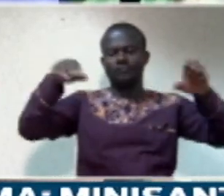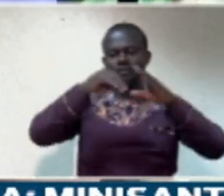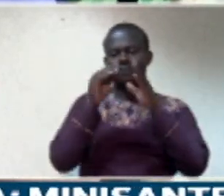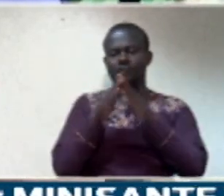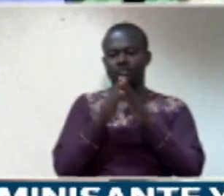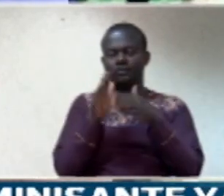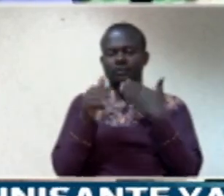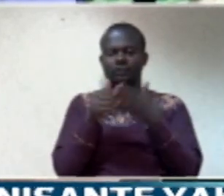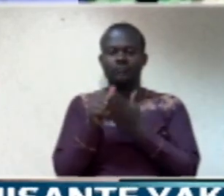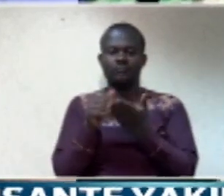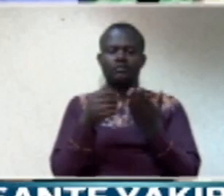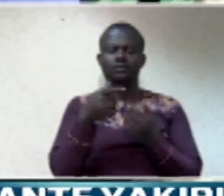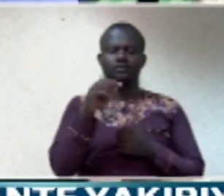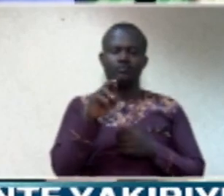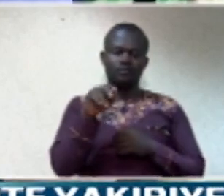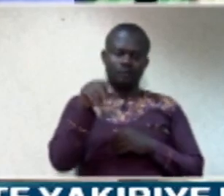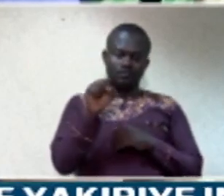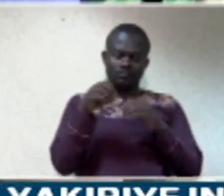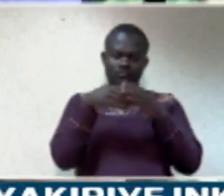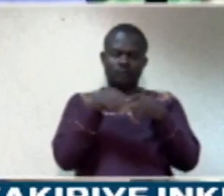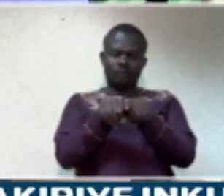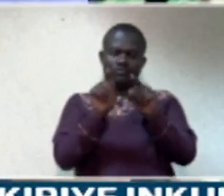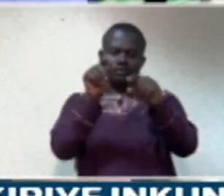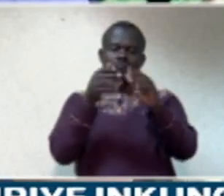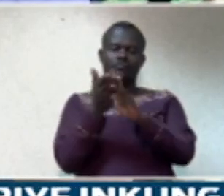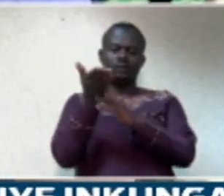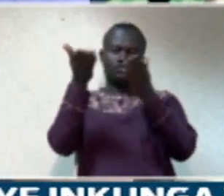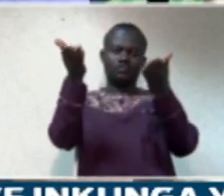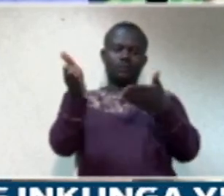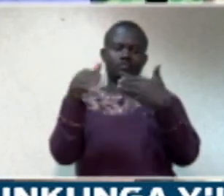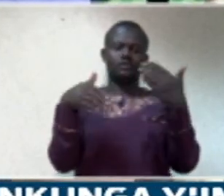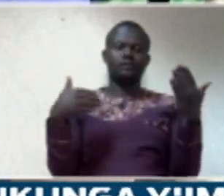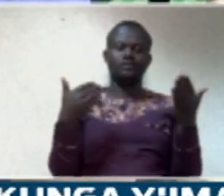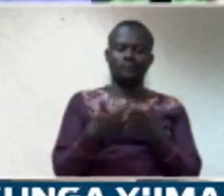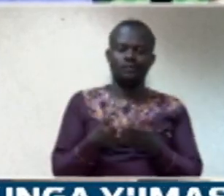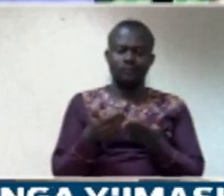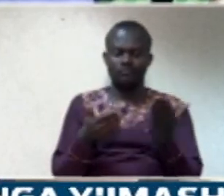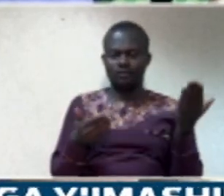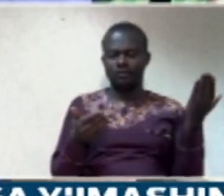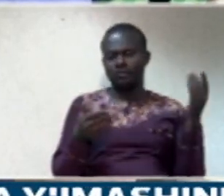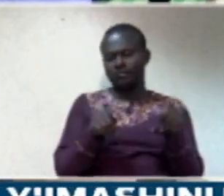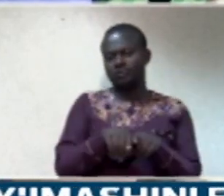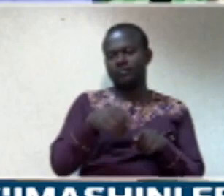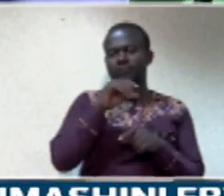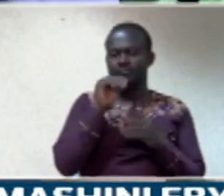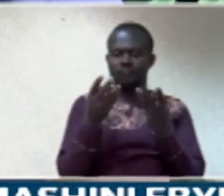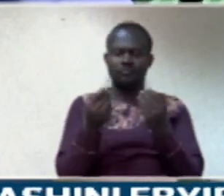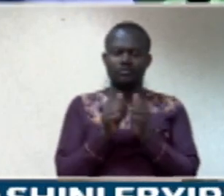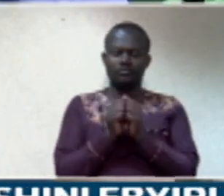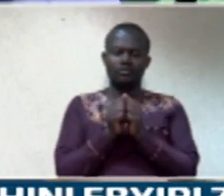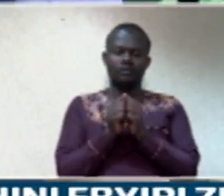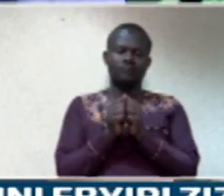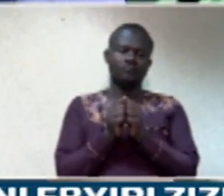mujyi mu giporoso naho kugira ngo zace hano yepfo kuri feruje naho nago byoroshye